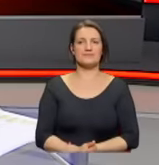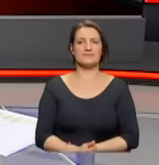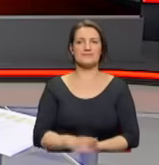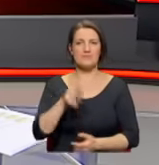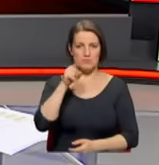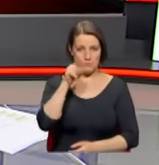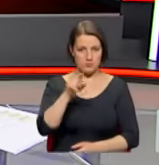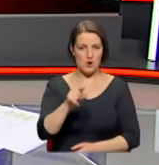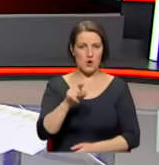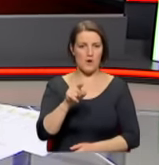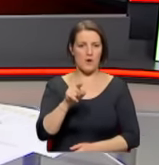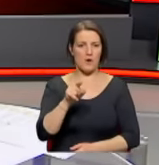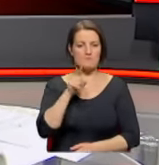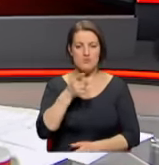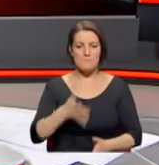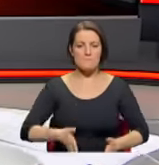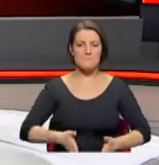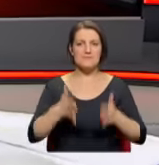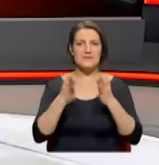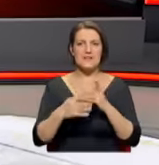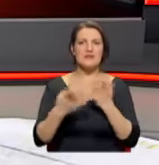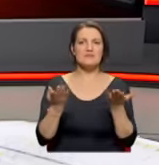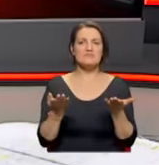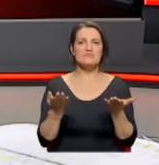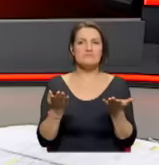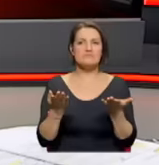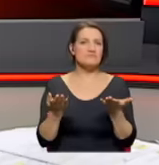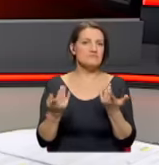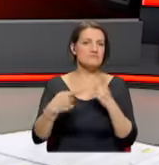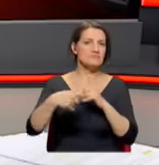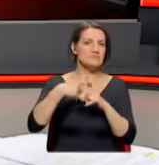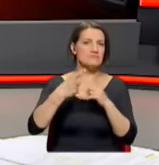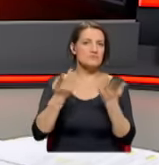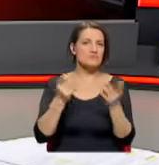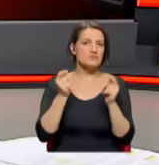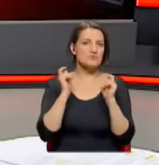Yani bu binanın takviye edilmesi şusu busu bile zor.